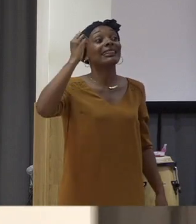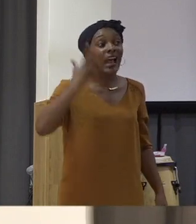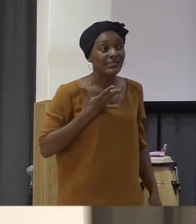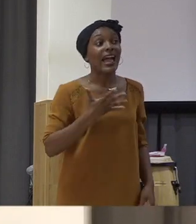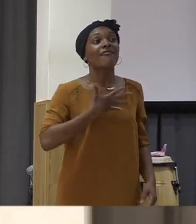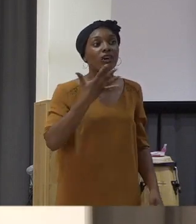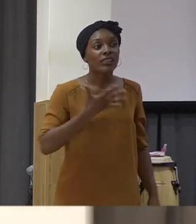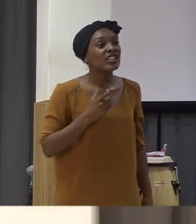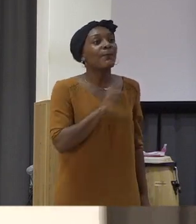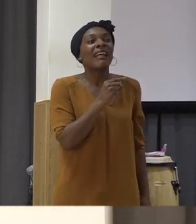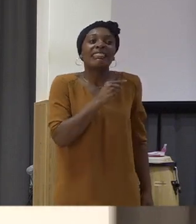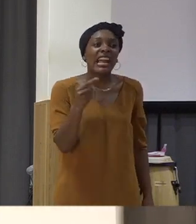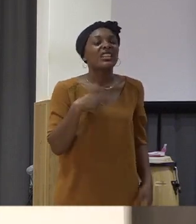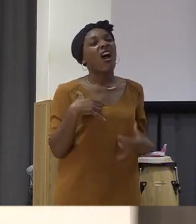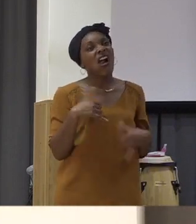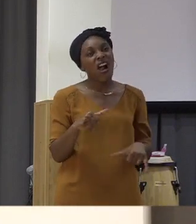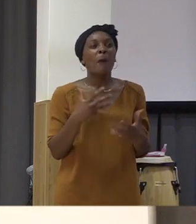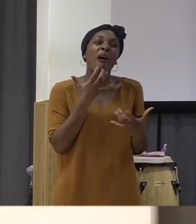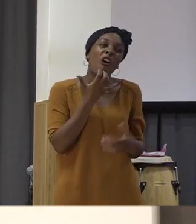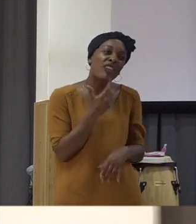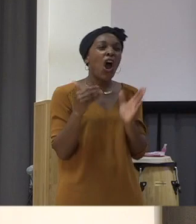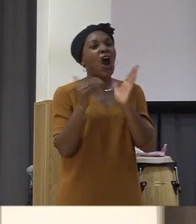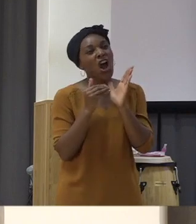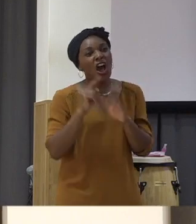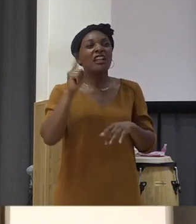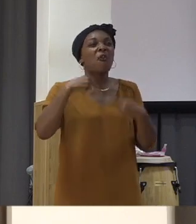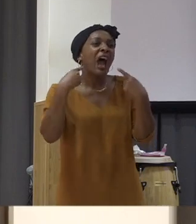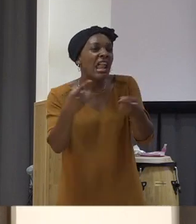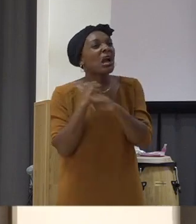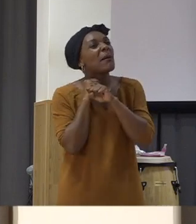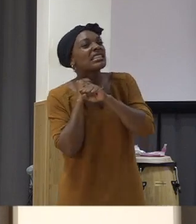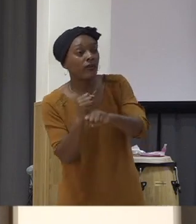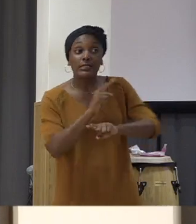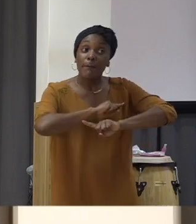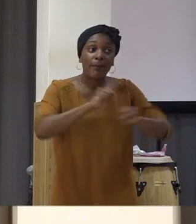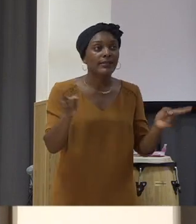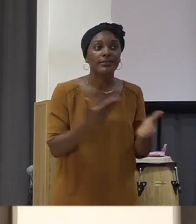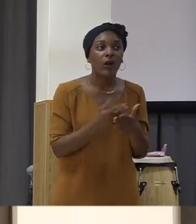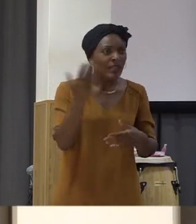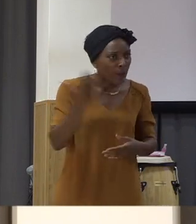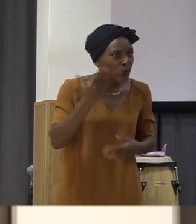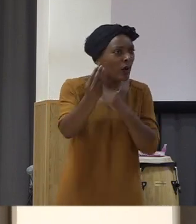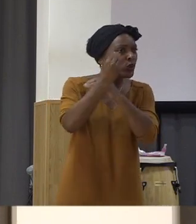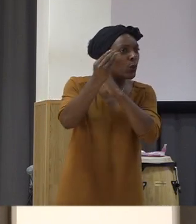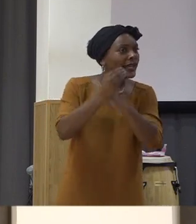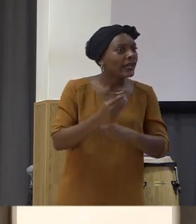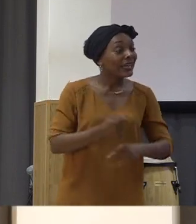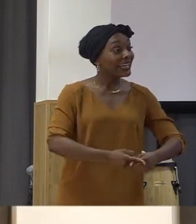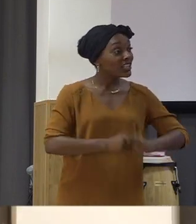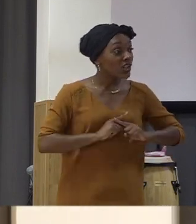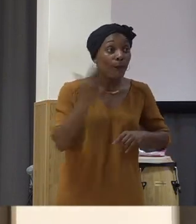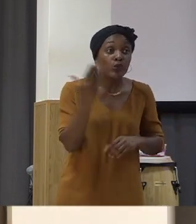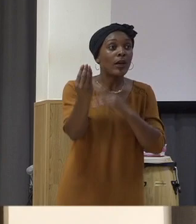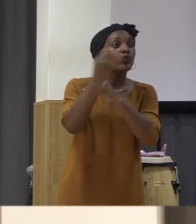justement à repartir de l'avant, à être plus fort et à nous nourrir. On a besoin de se nourrir quand on est chrétien. On ne va